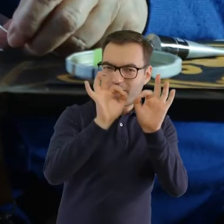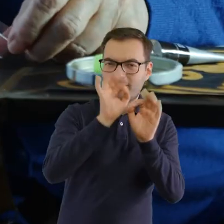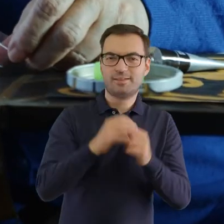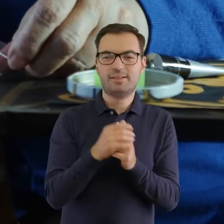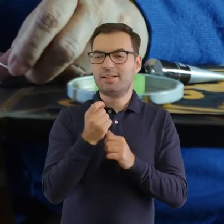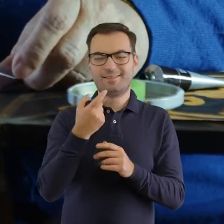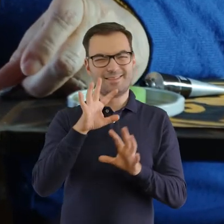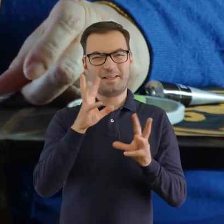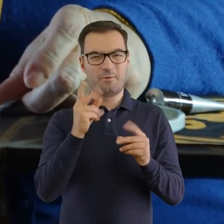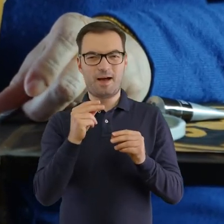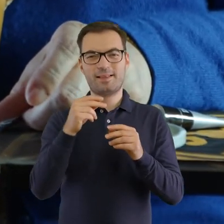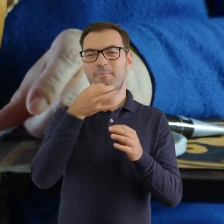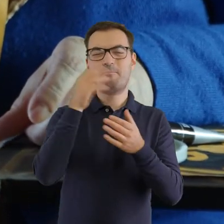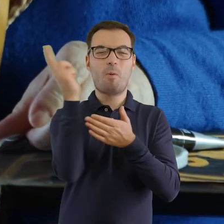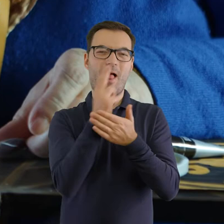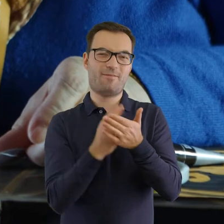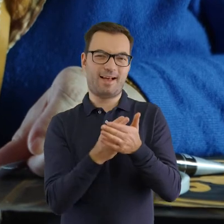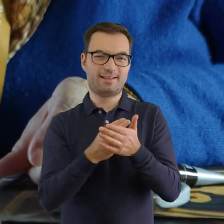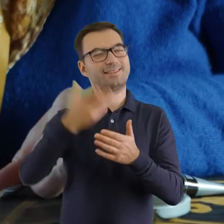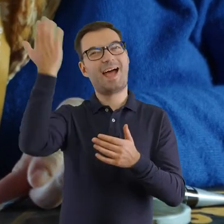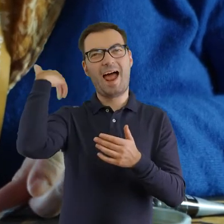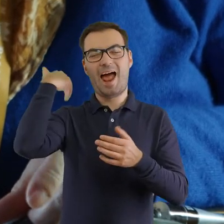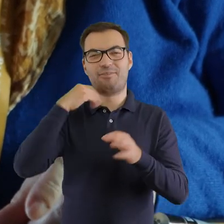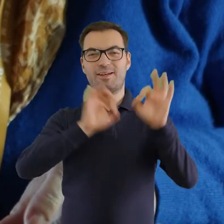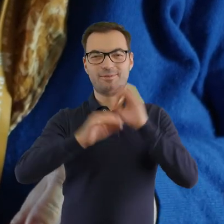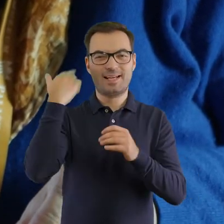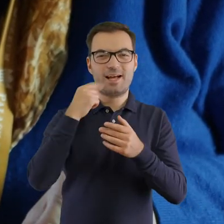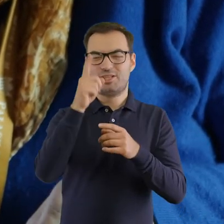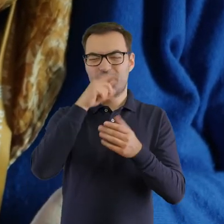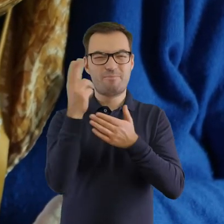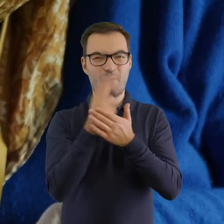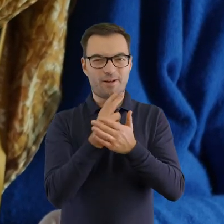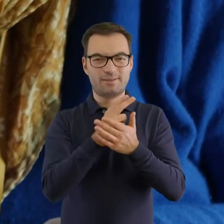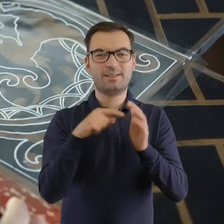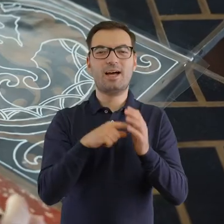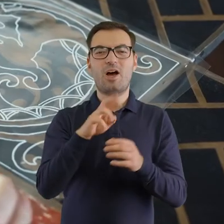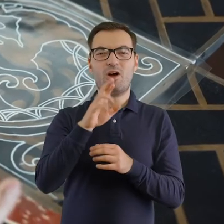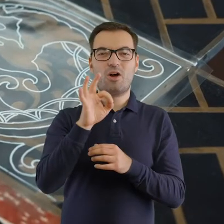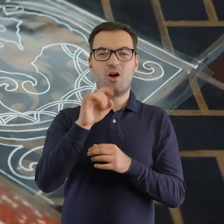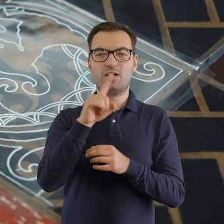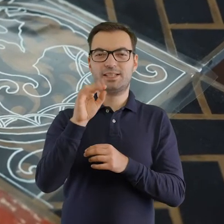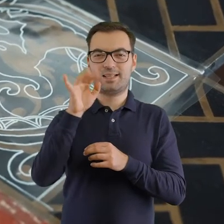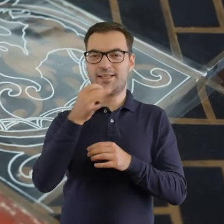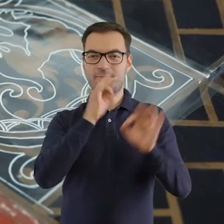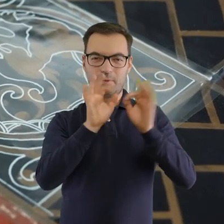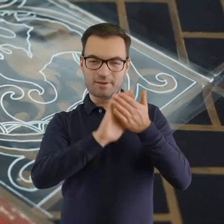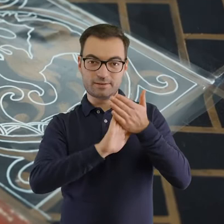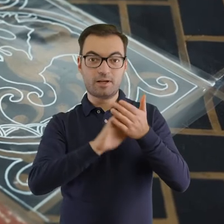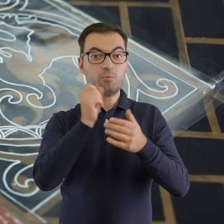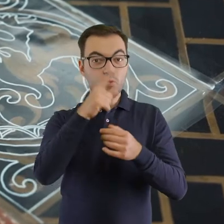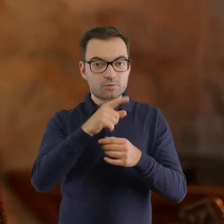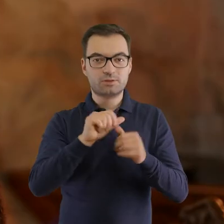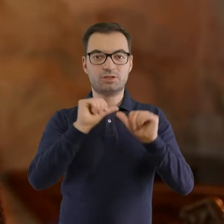skorygować bardzo nieestetycznie przemalowane w czasie dawnych renowacji dekoracje w rozetach i